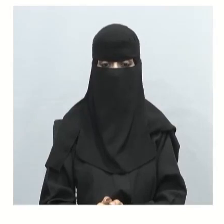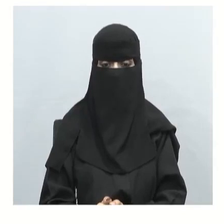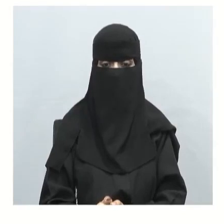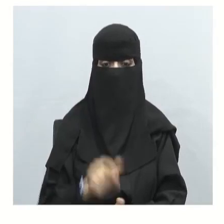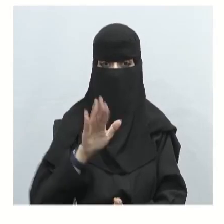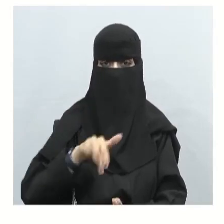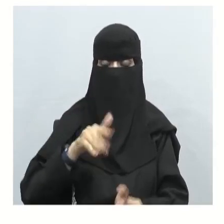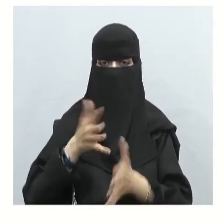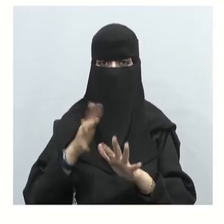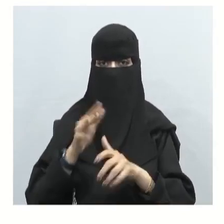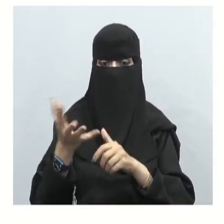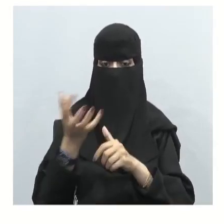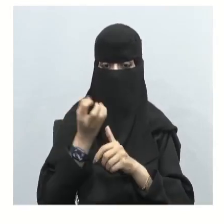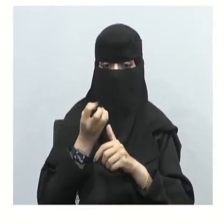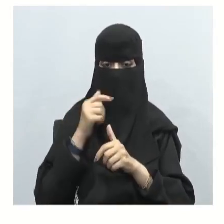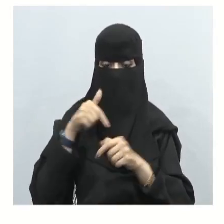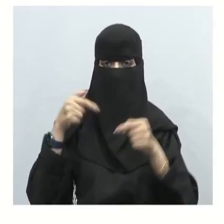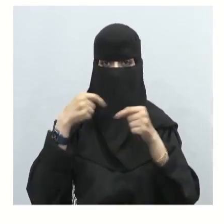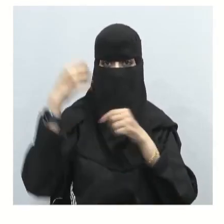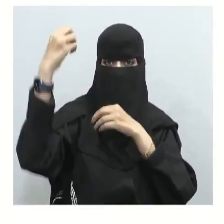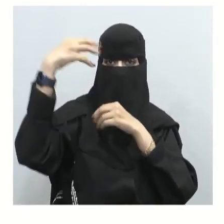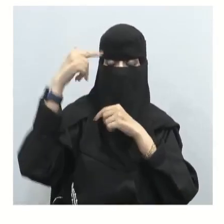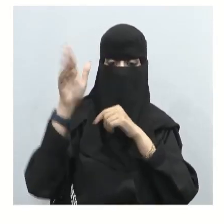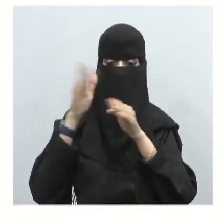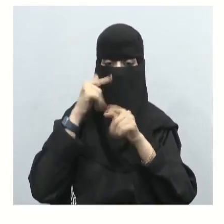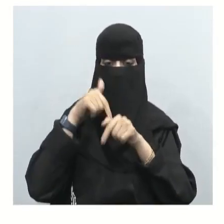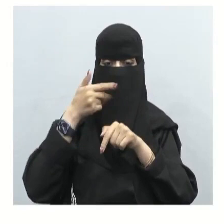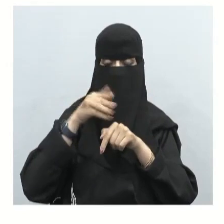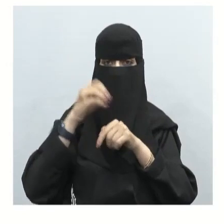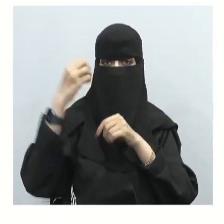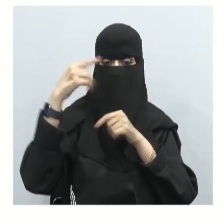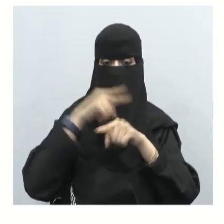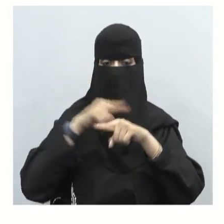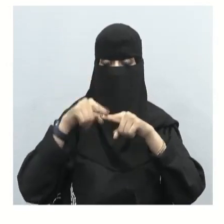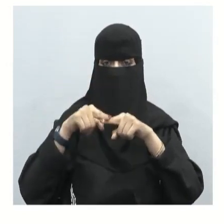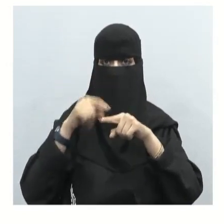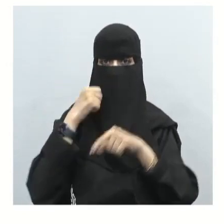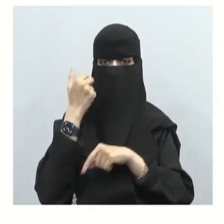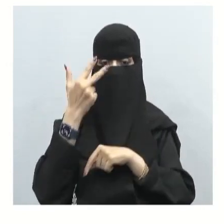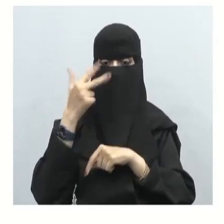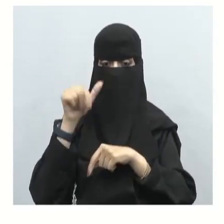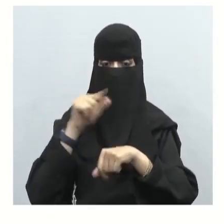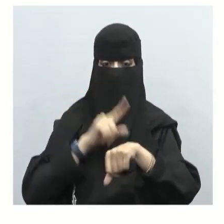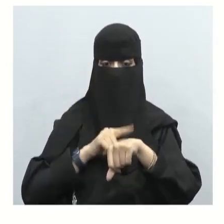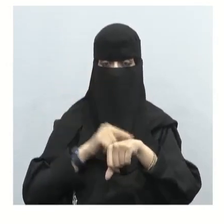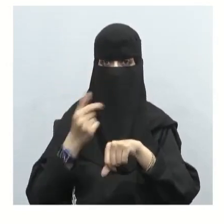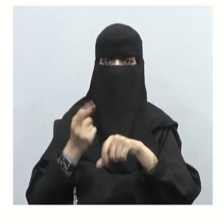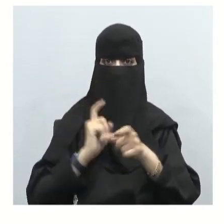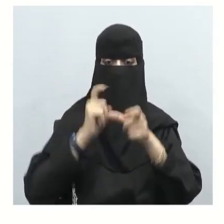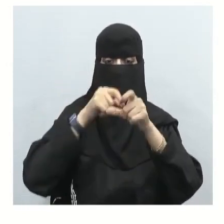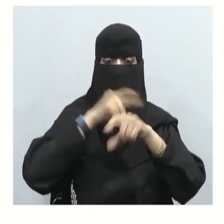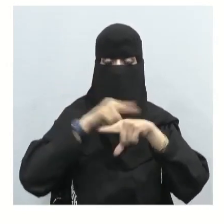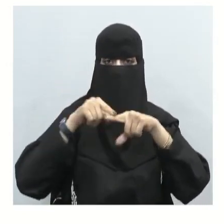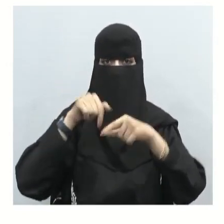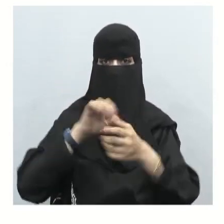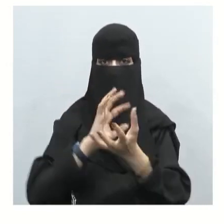اذا احتاج الضوء اذا اذا احتاج الضوء الصادر عن الشمس الى ثمانيه للوصول الى